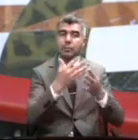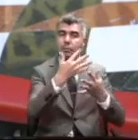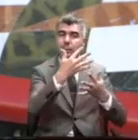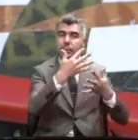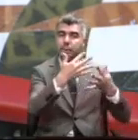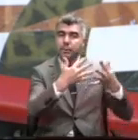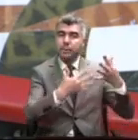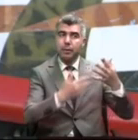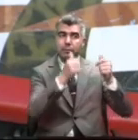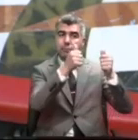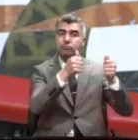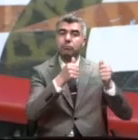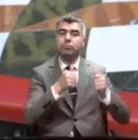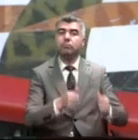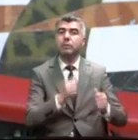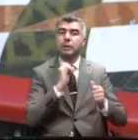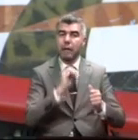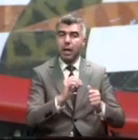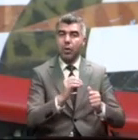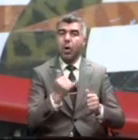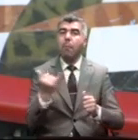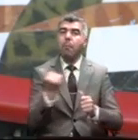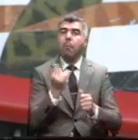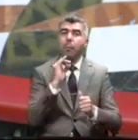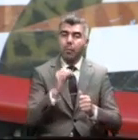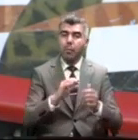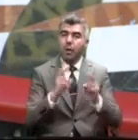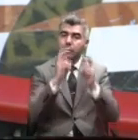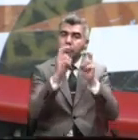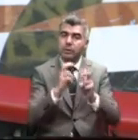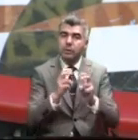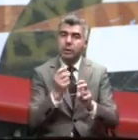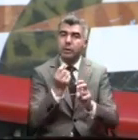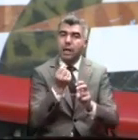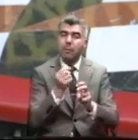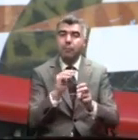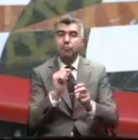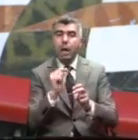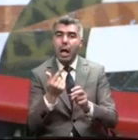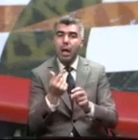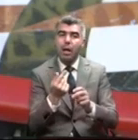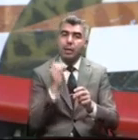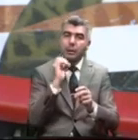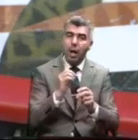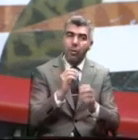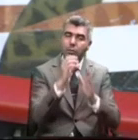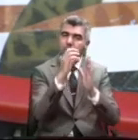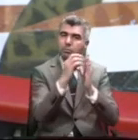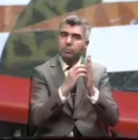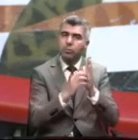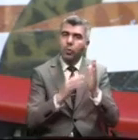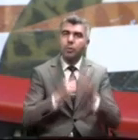المعلومات الكافيه وامكانيات التراجع ديال اي مقتني اي مستهلك في بلادنا